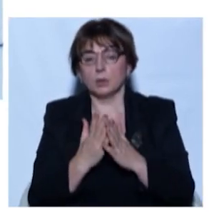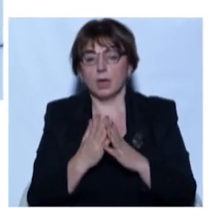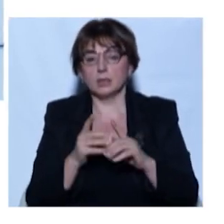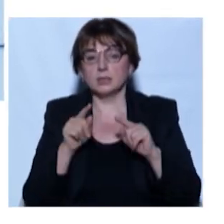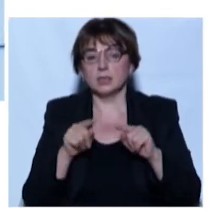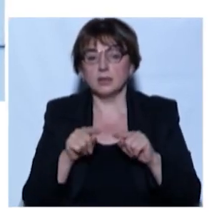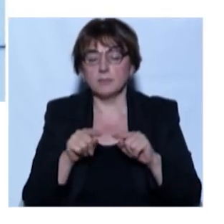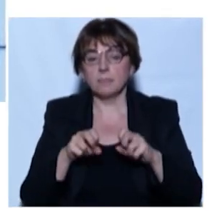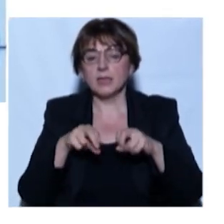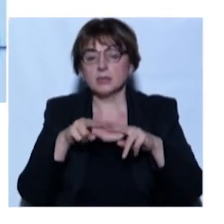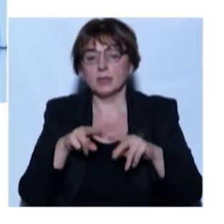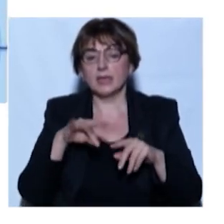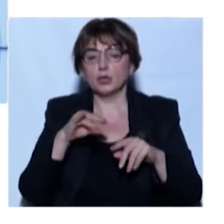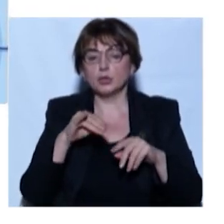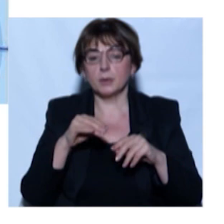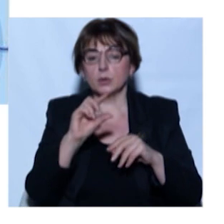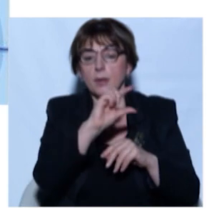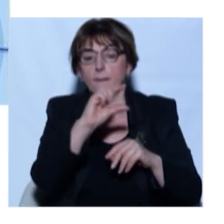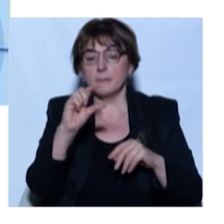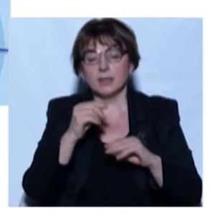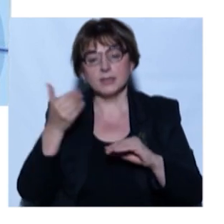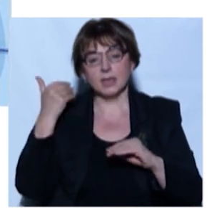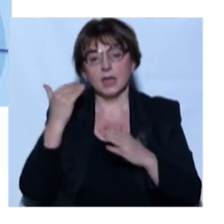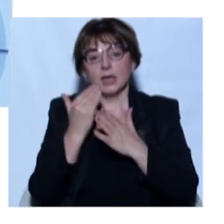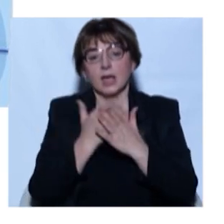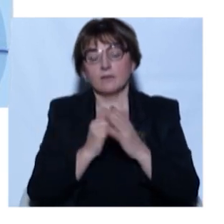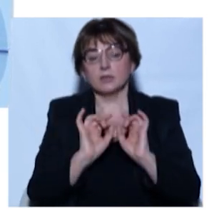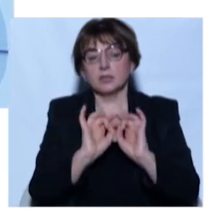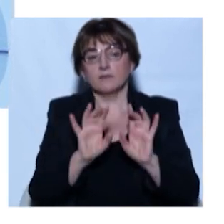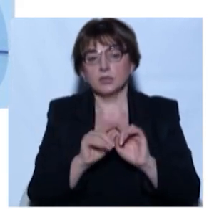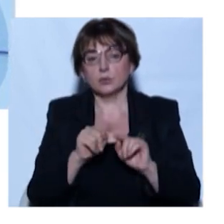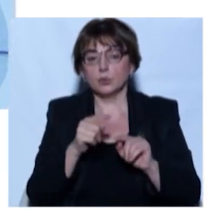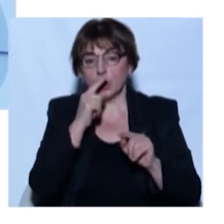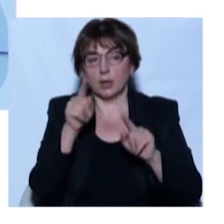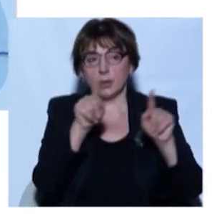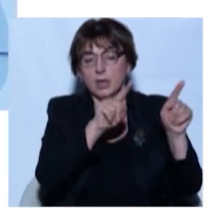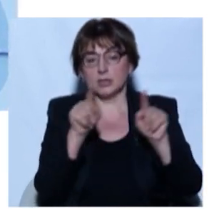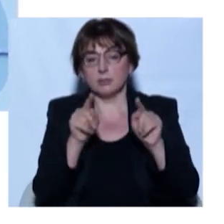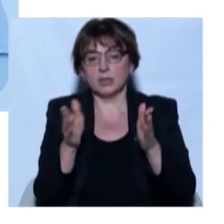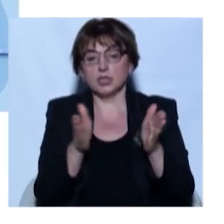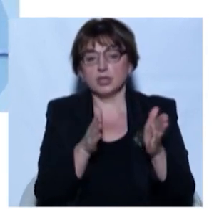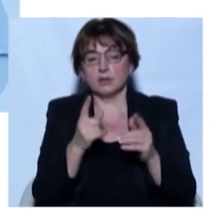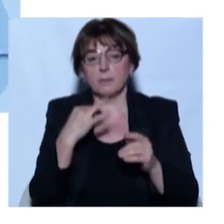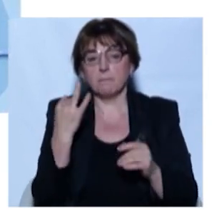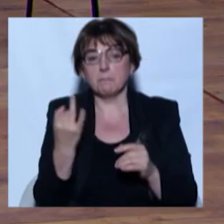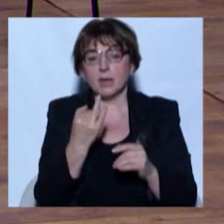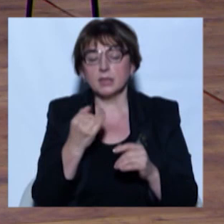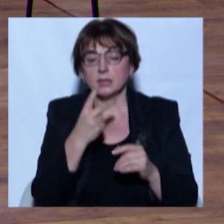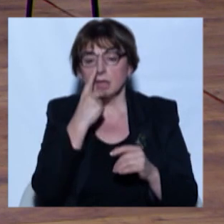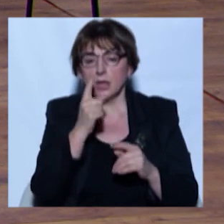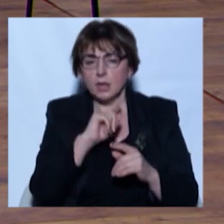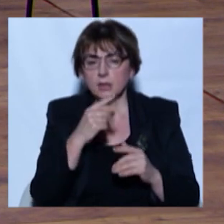იმ ლითოსფეროს ფილების, რომელზეც წინა გაკვეთილზე ვისაუბრეთ, და თუ შეადარებთ მას, მაინტერესებს რა